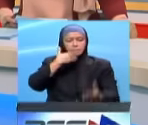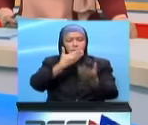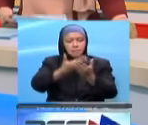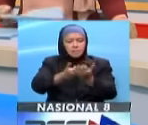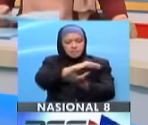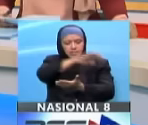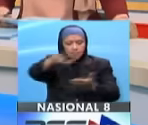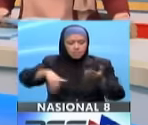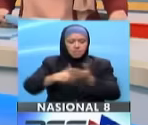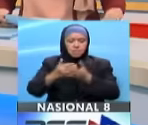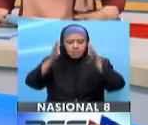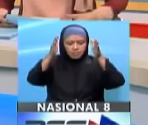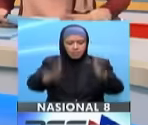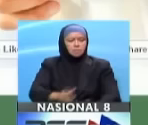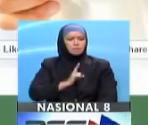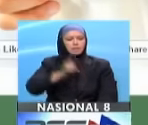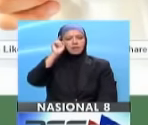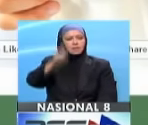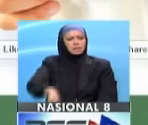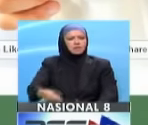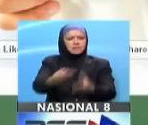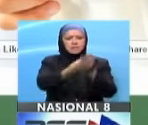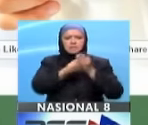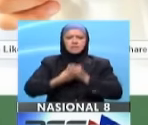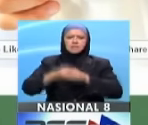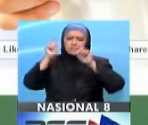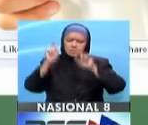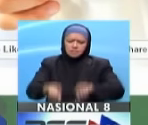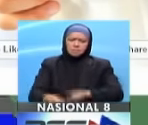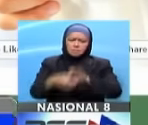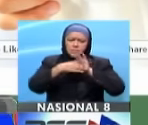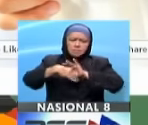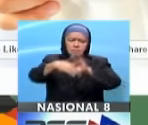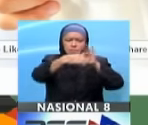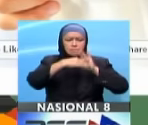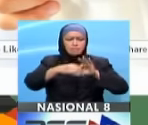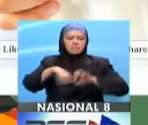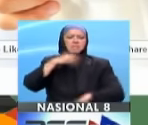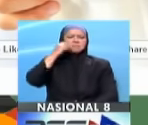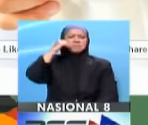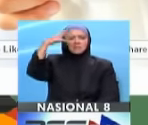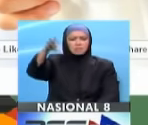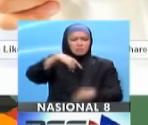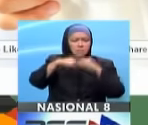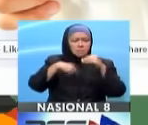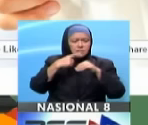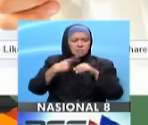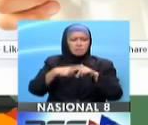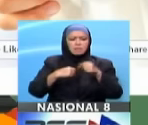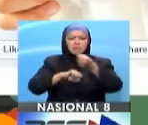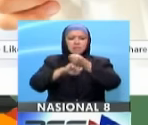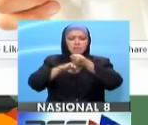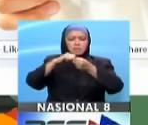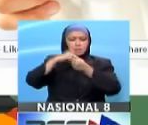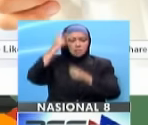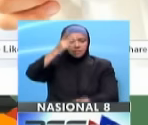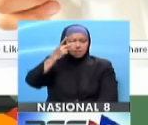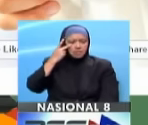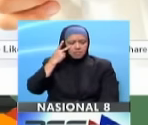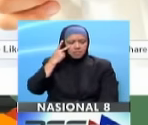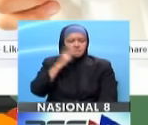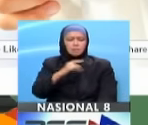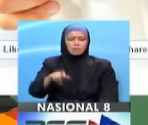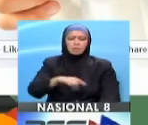orang Islam katanya perlu bersatu dan berganding bahu tanpa mengira fahaman politik serta bersama-sama mempertahan keamanan